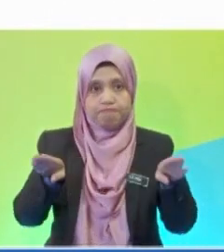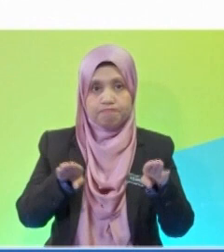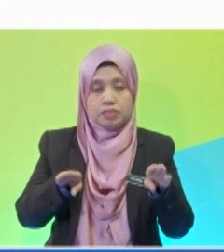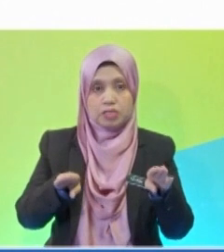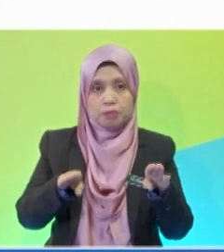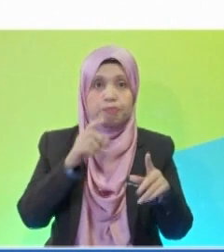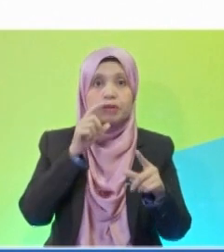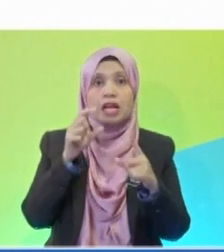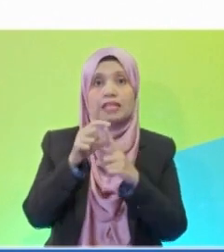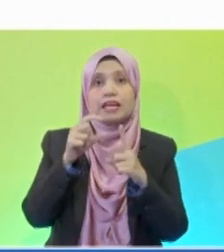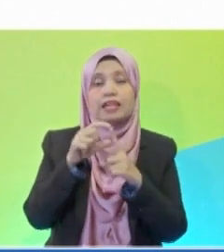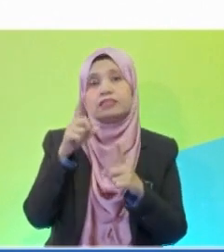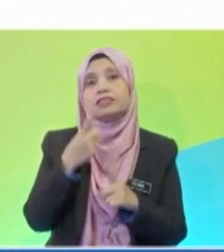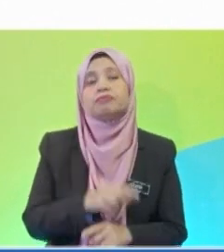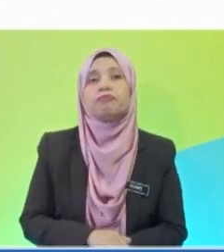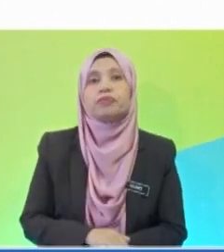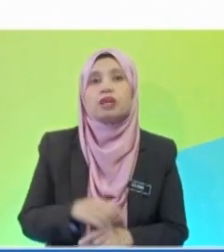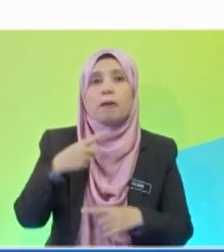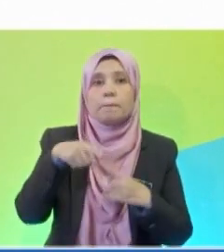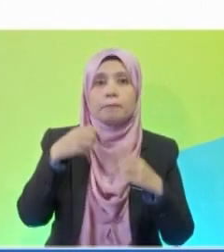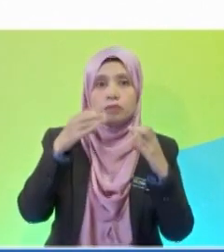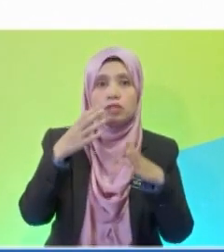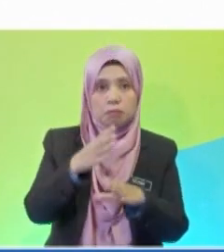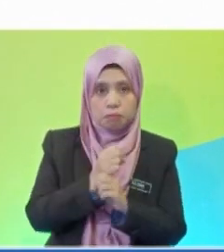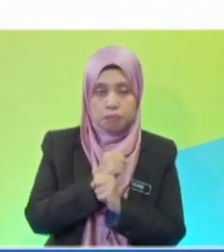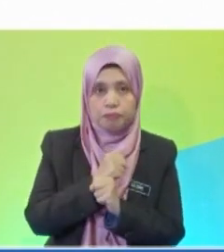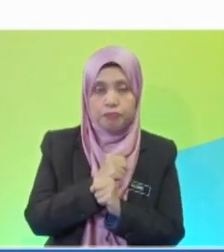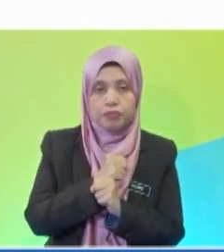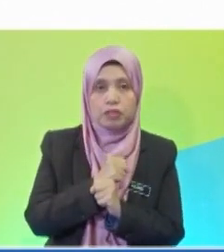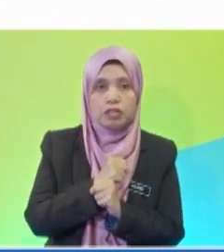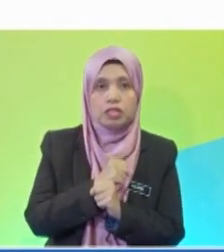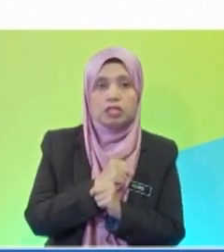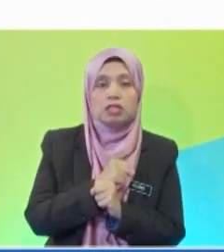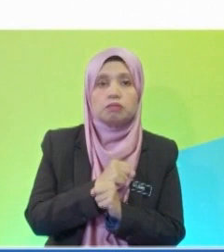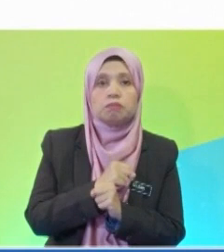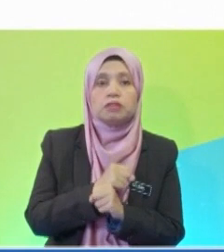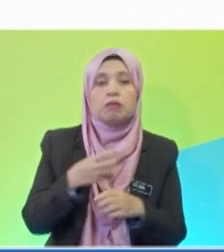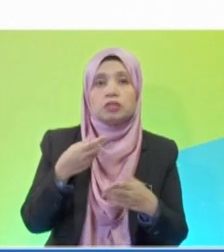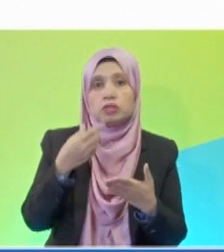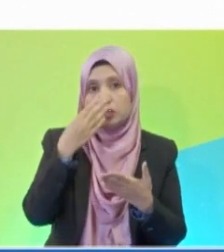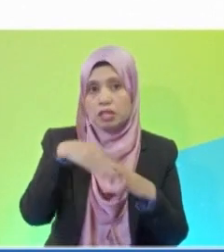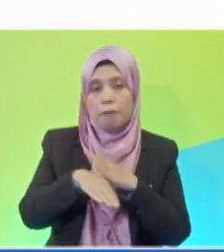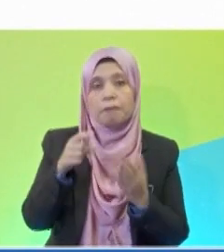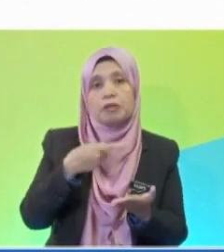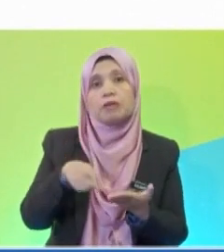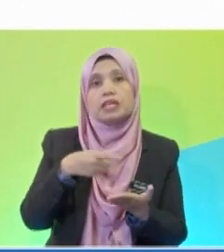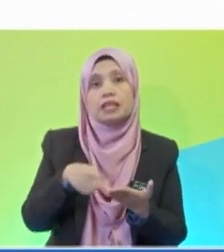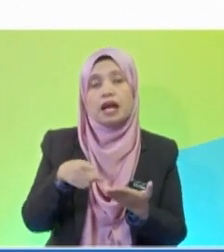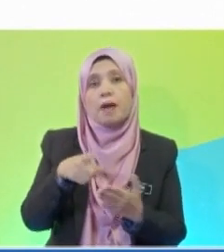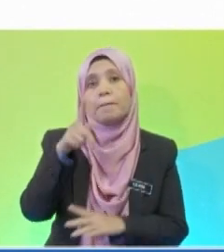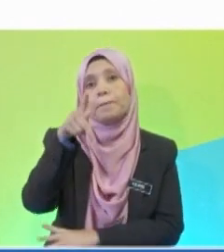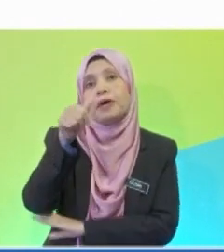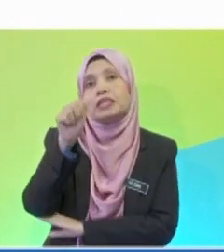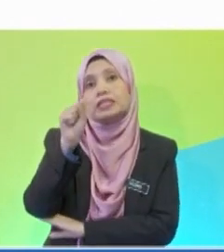Istilah tu je saja. Okey, kemudian bila cikgu dah dapat nilai 1072, nampak cikgu letak dalam perbelanjaan hasil. Ha, seperti